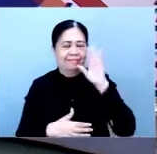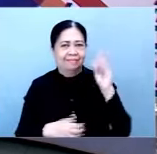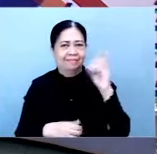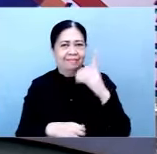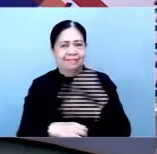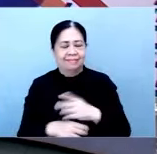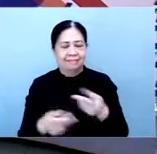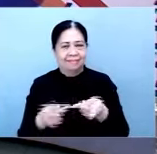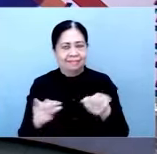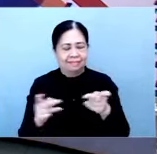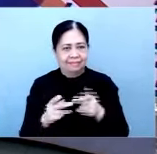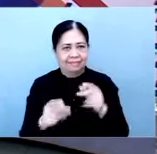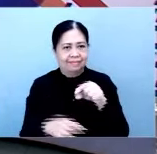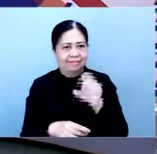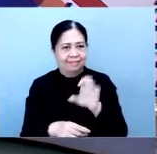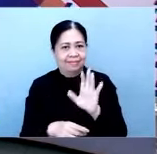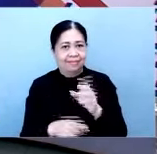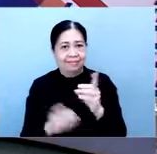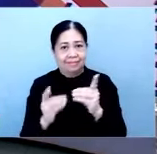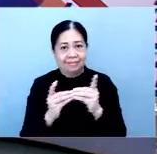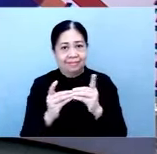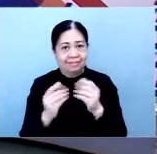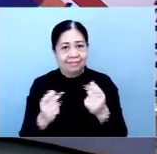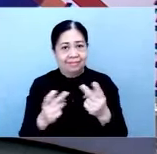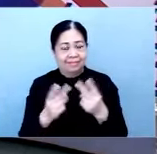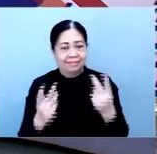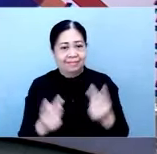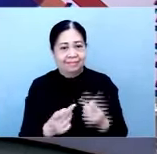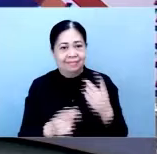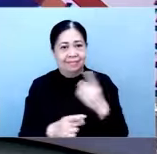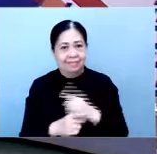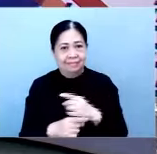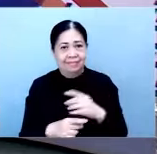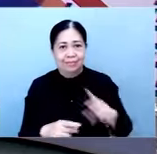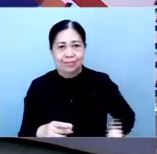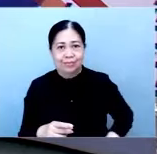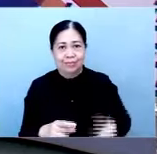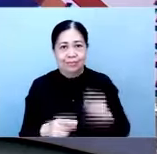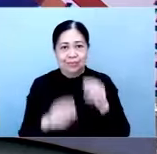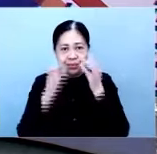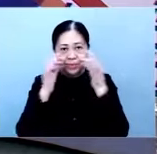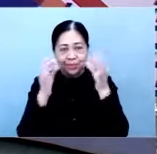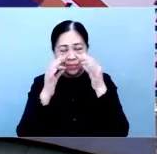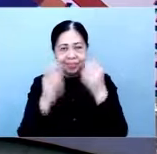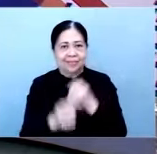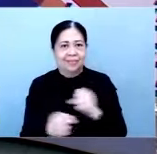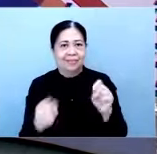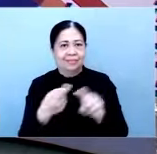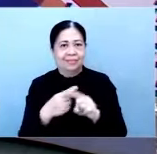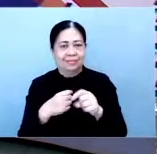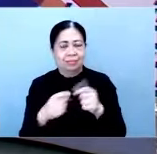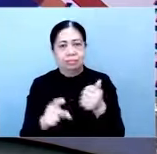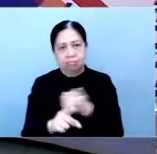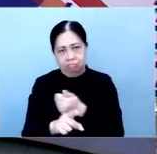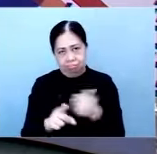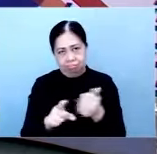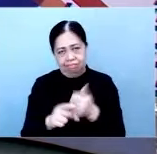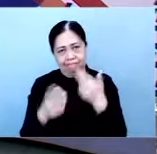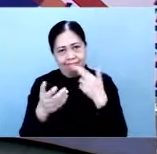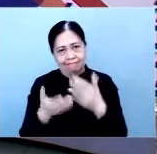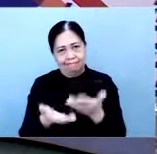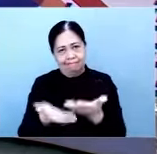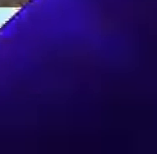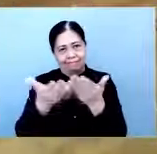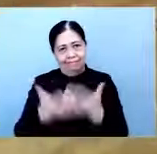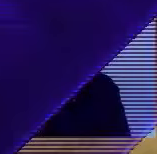Quezon City. Ang inyong kadate ngayong Valentine's Day, mga aso at pusang ni-rescue mula sa pang-aabuso. Panoorin natin